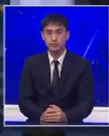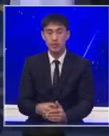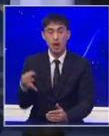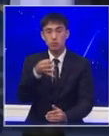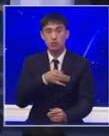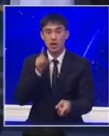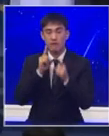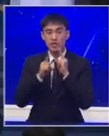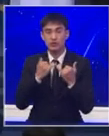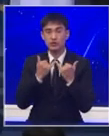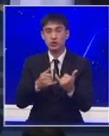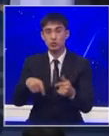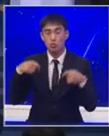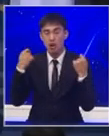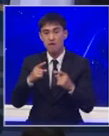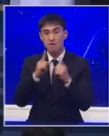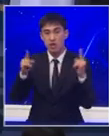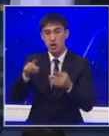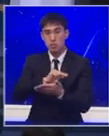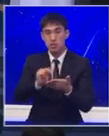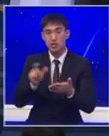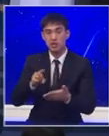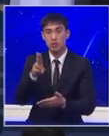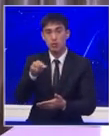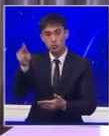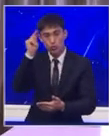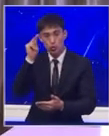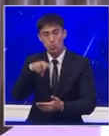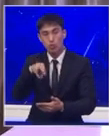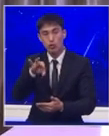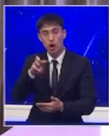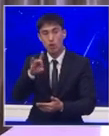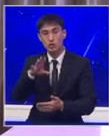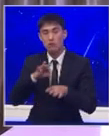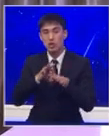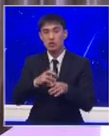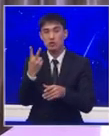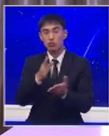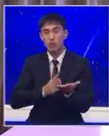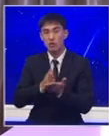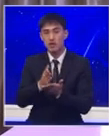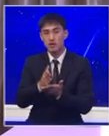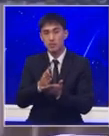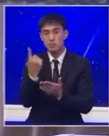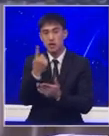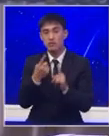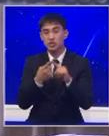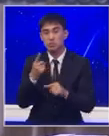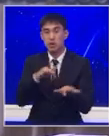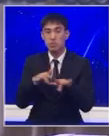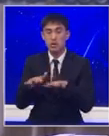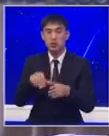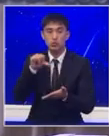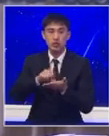Областная конференция в честь юбилея великого писателя, драматурга и ученого Мухтара Ауэзова прошла в двух направлениях. В первой части